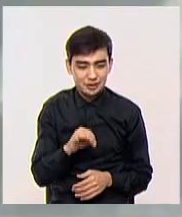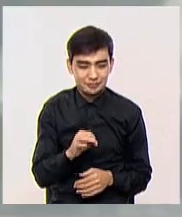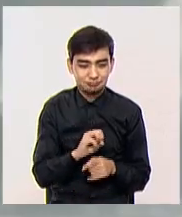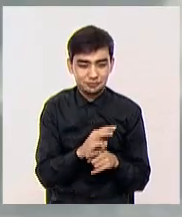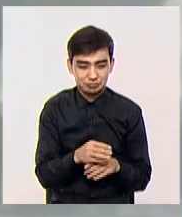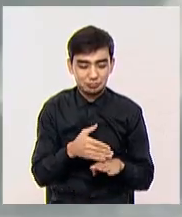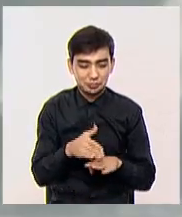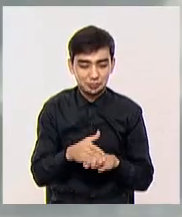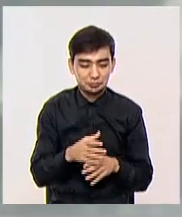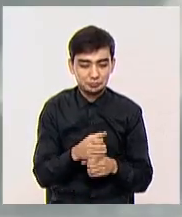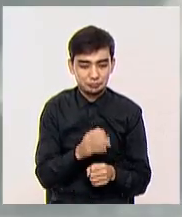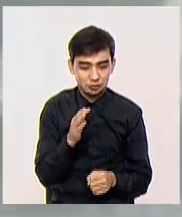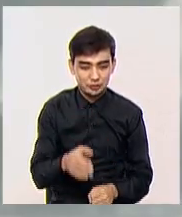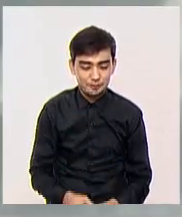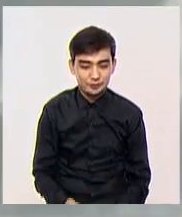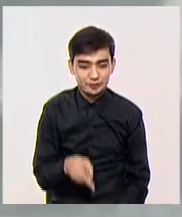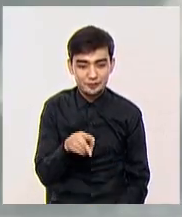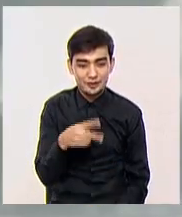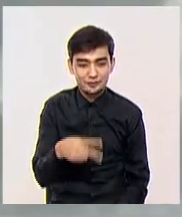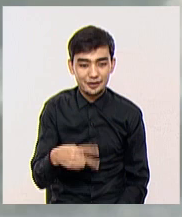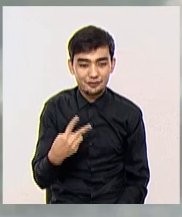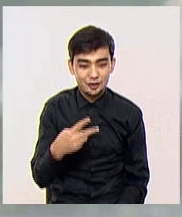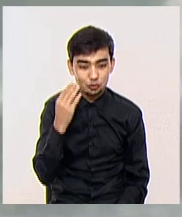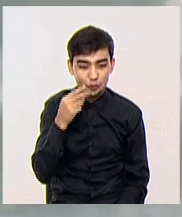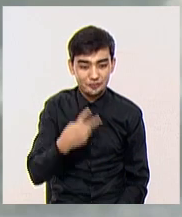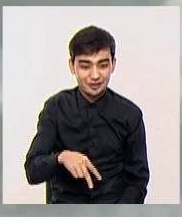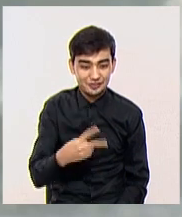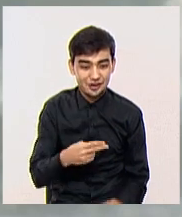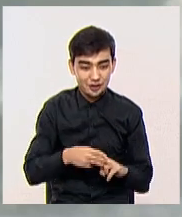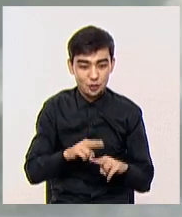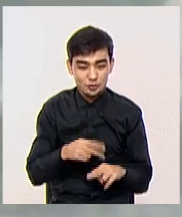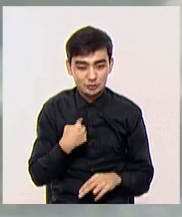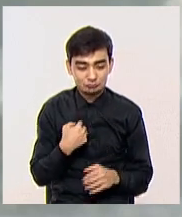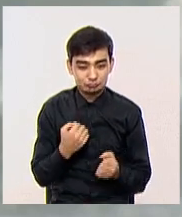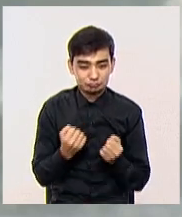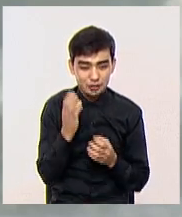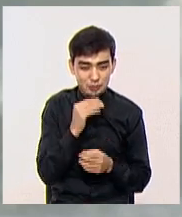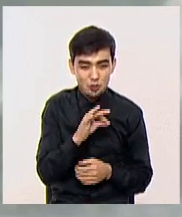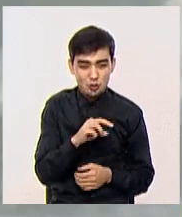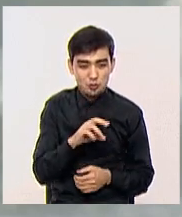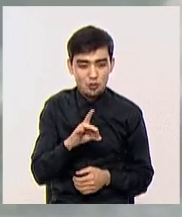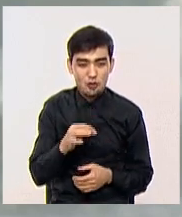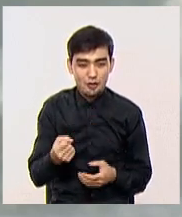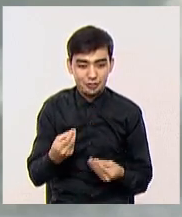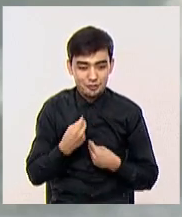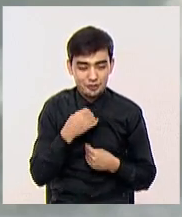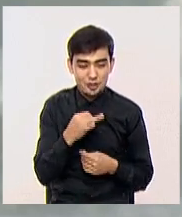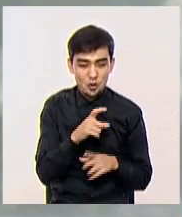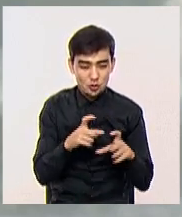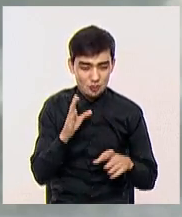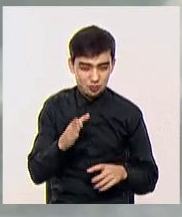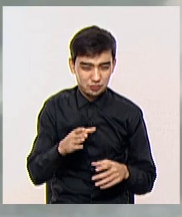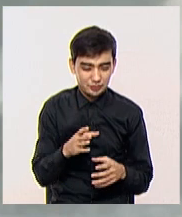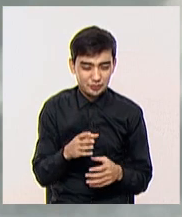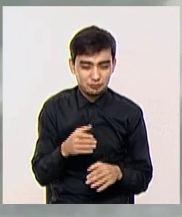отступать. 2022 год, именно цифра 22, дает нам именно вот эту опору и говорит о том, что люди будут потихоньку